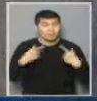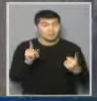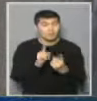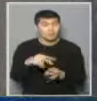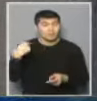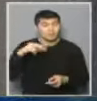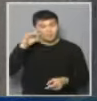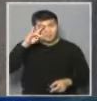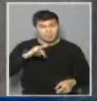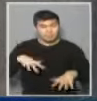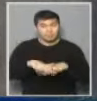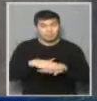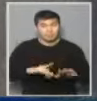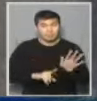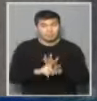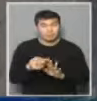президента Казахстана.